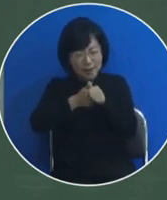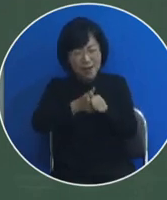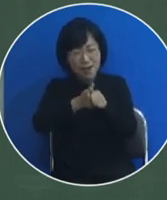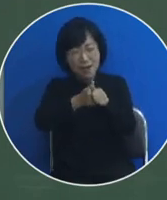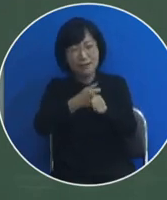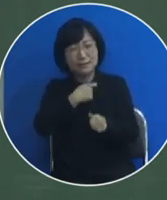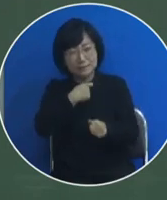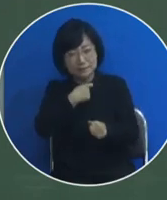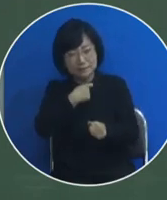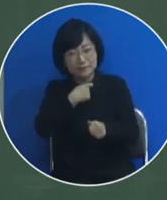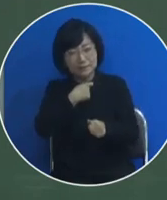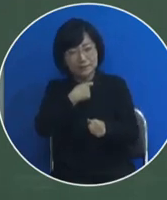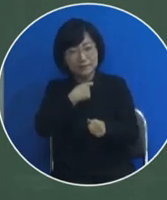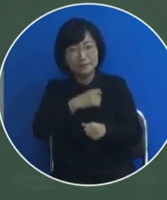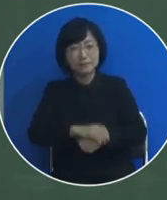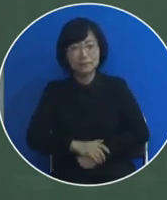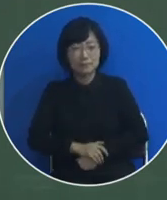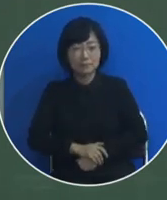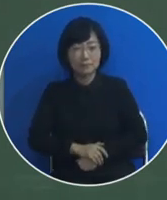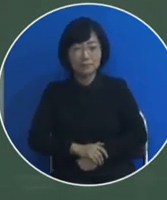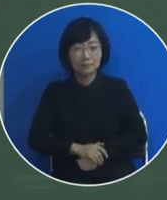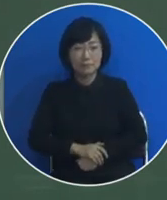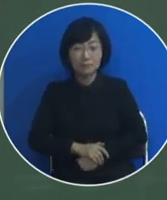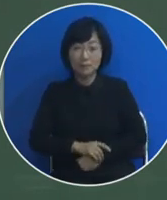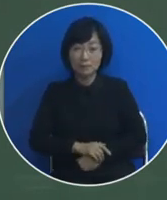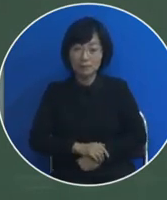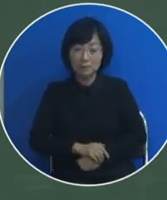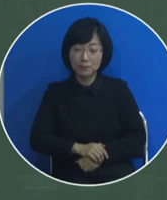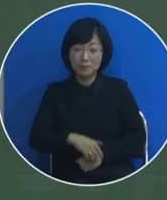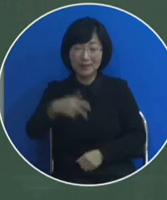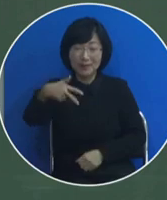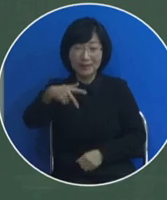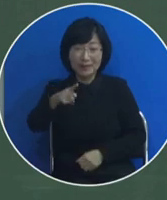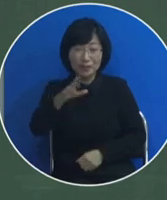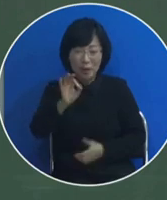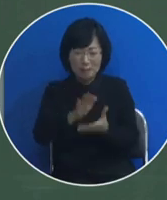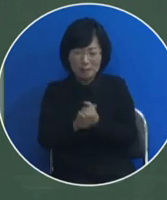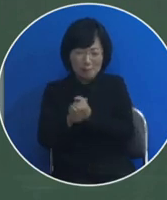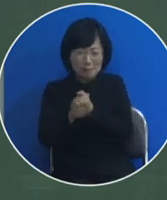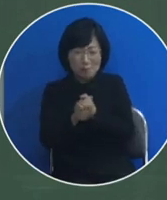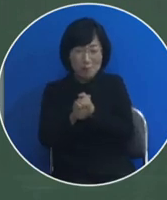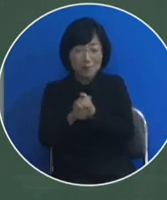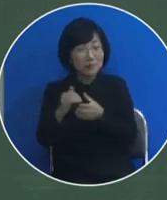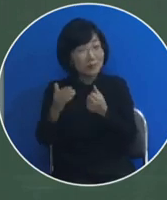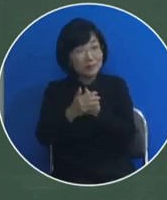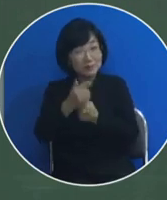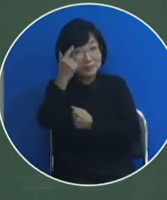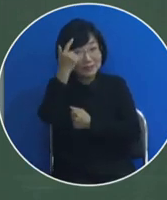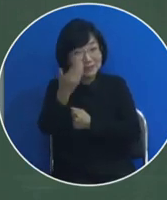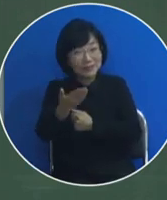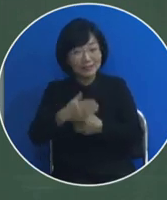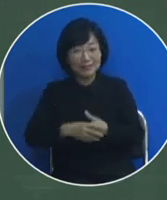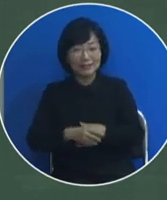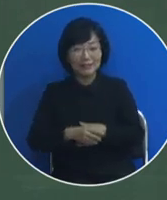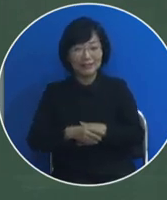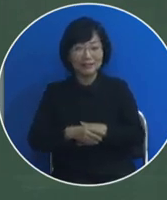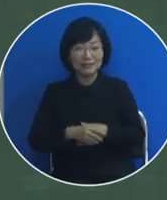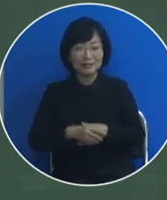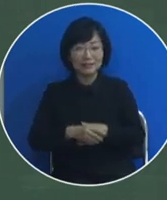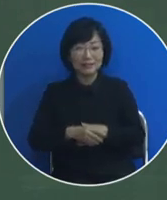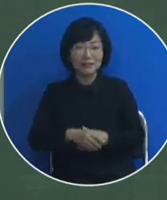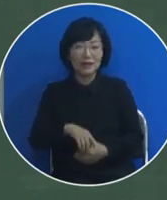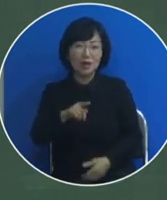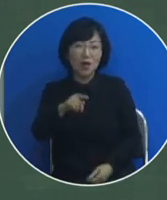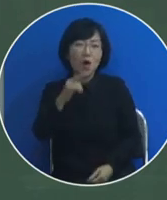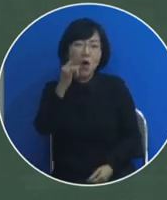그거는 굉장히 뭐 정이 많이 붙어서 그럴 수도 있습니다. And it could be because she really loved 그렇잖아요. her mother-in-law. Think about 너무 it. 어머니가 좋은